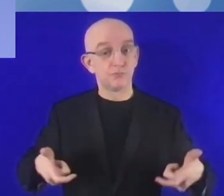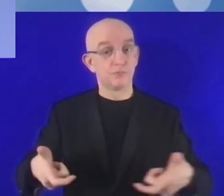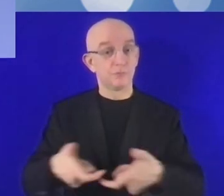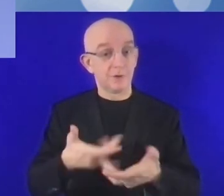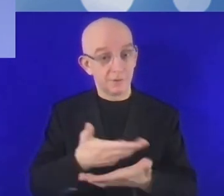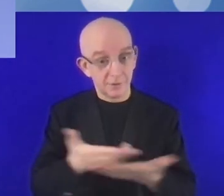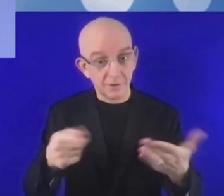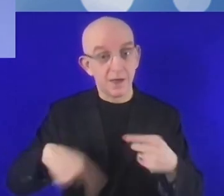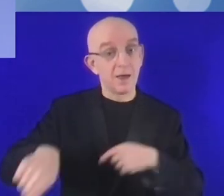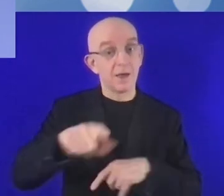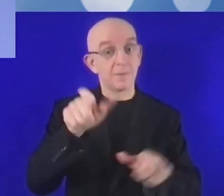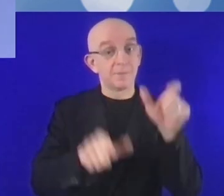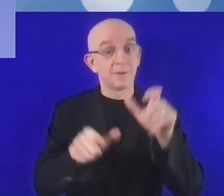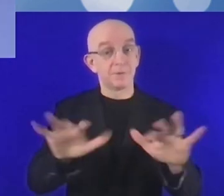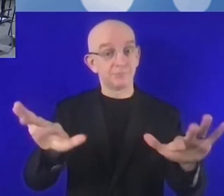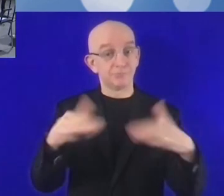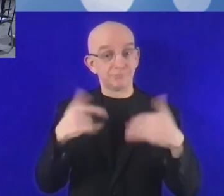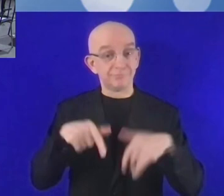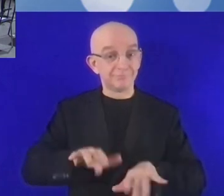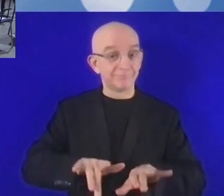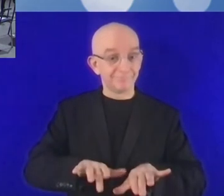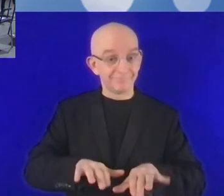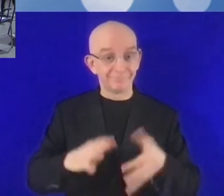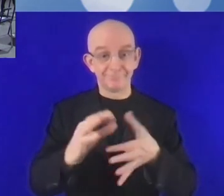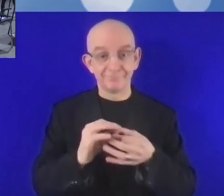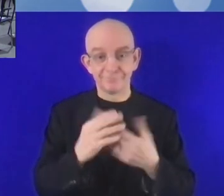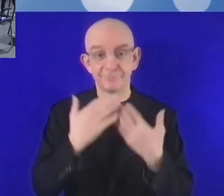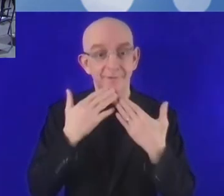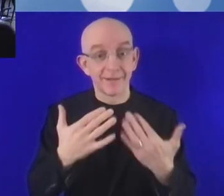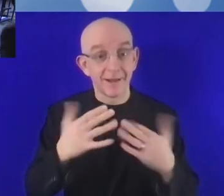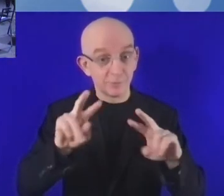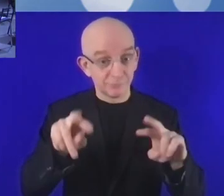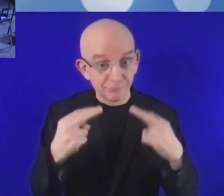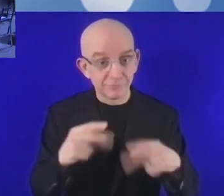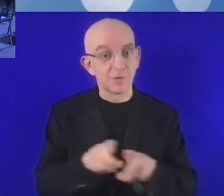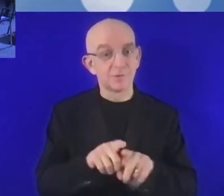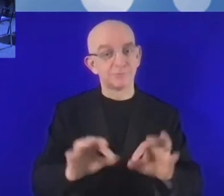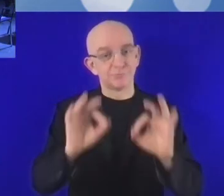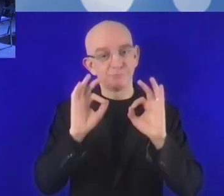и кто с нами в онлайновом режиме. Спасибо большое. Приятного дня.